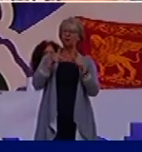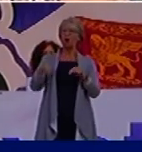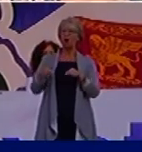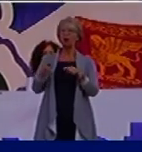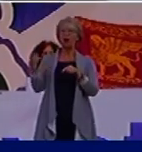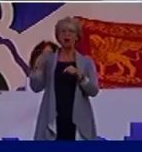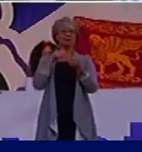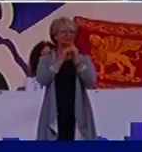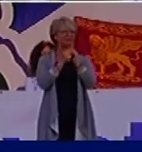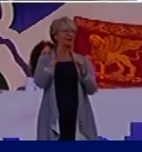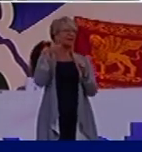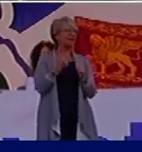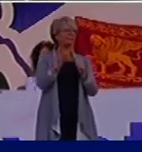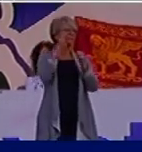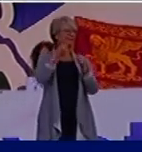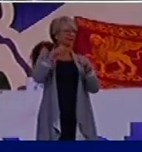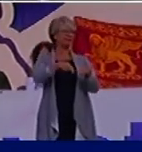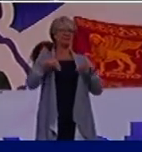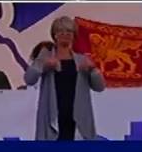prima pontida.